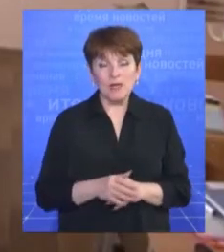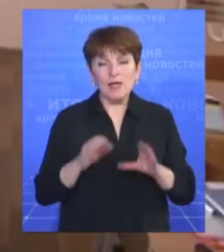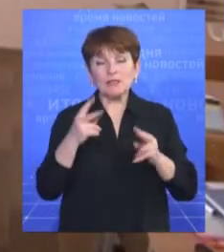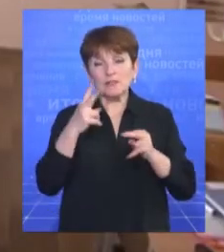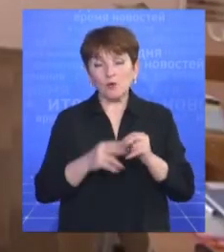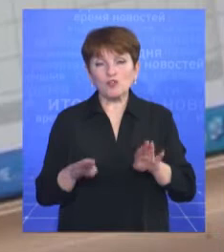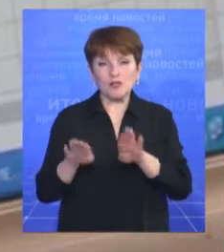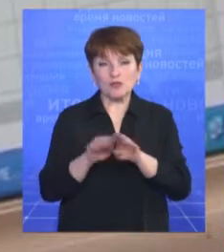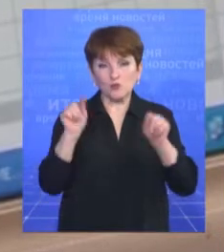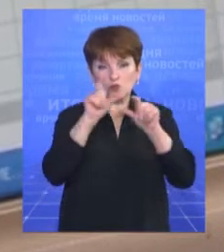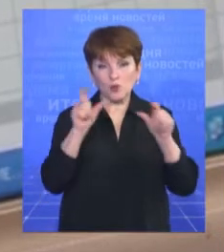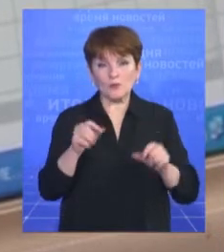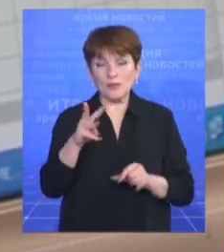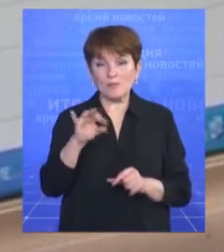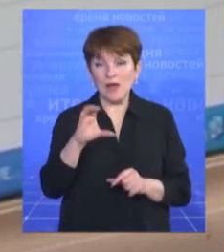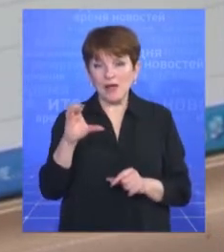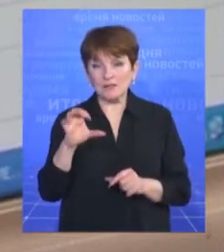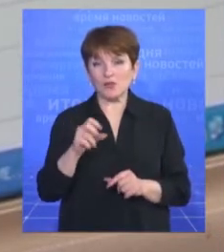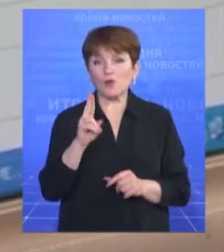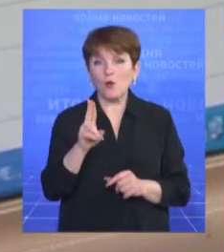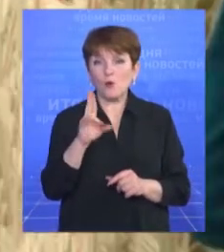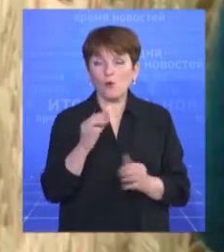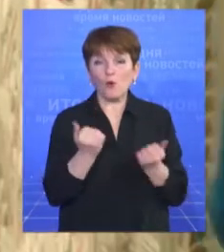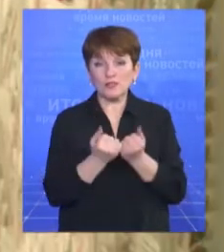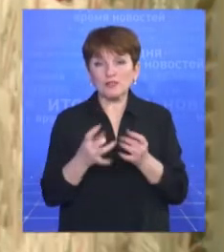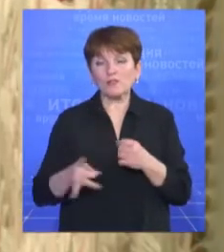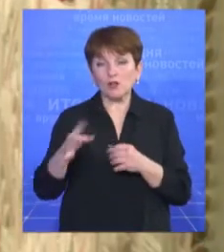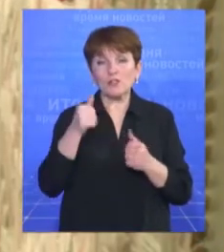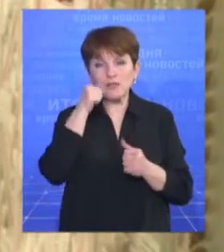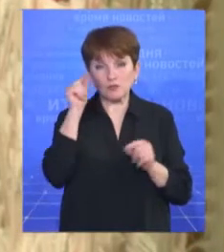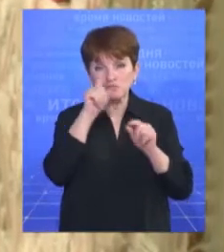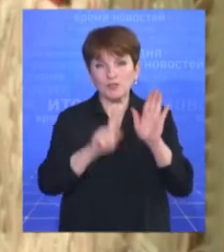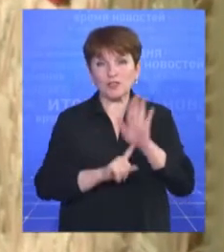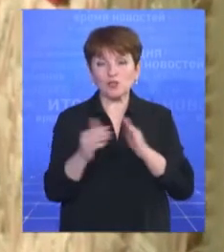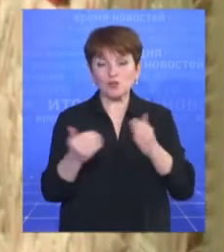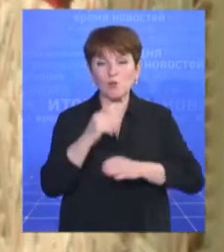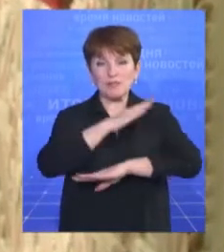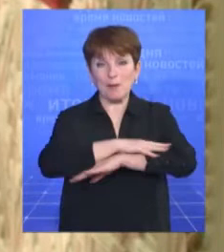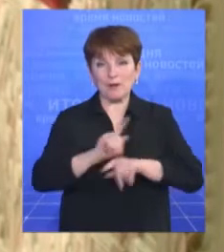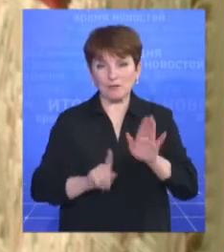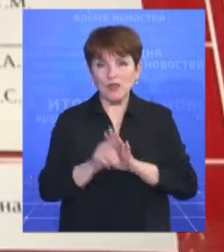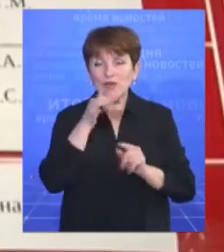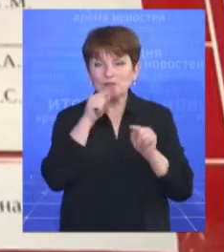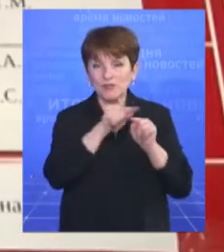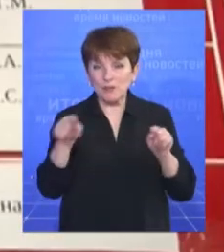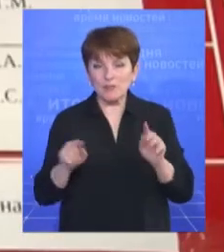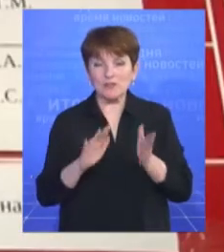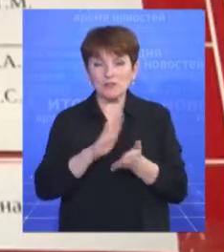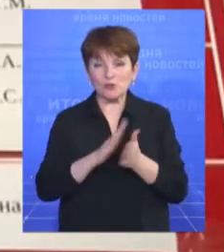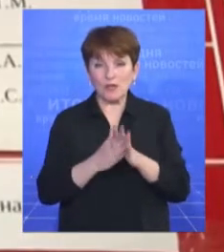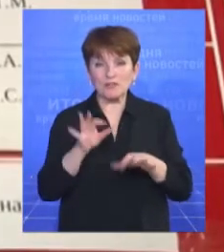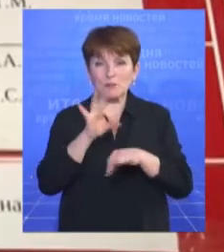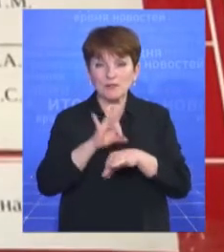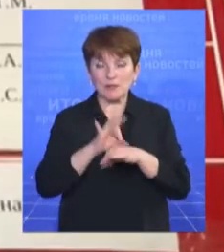закончился карантин у школьников мясо и коркинского района уже завтра ученики снова сядут за парты тем временем сейчас